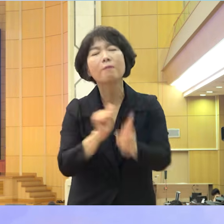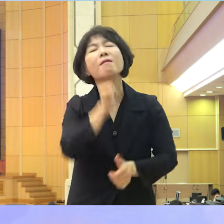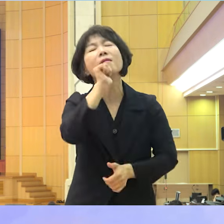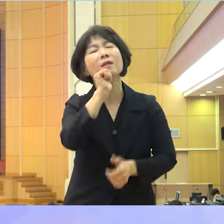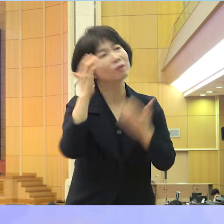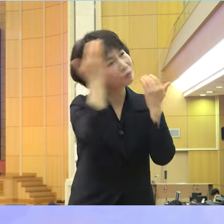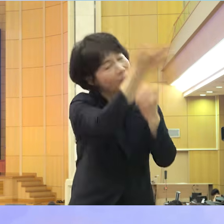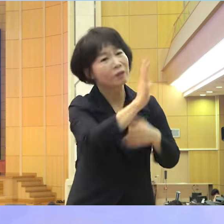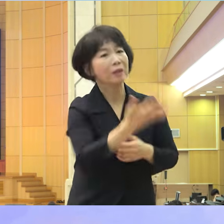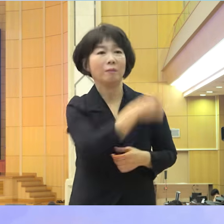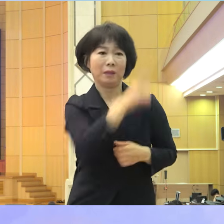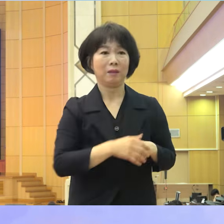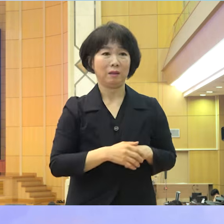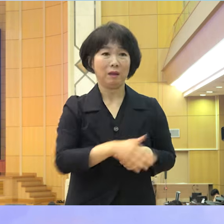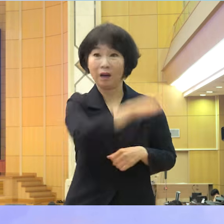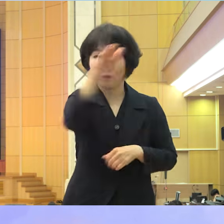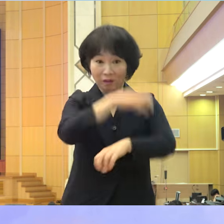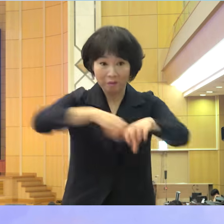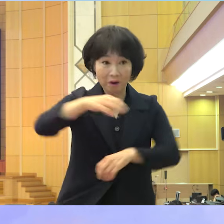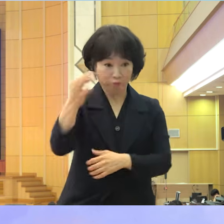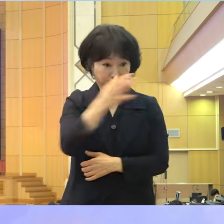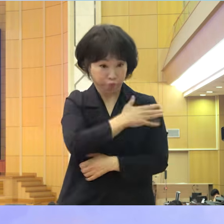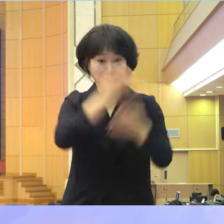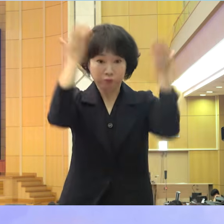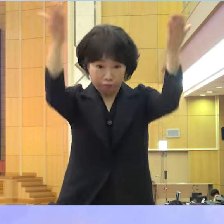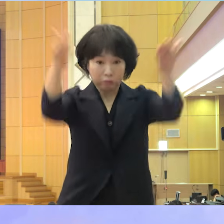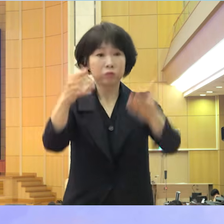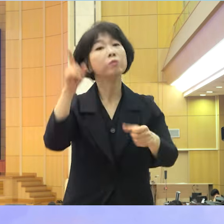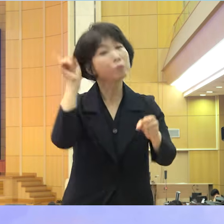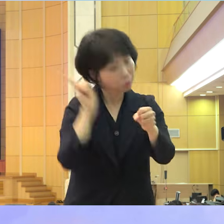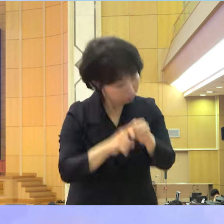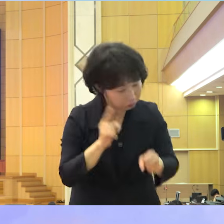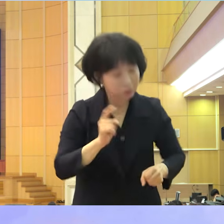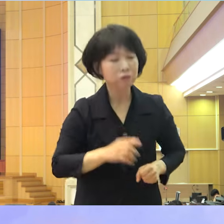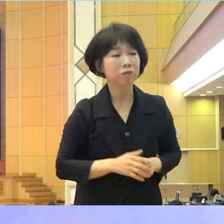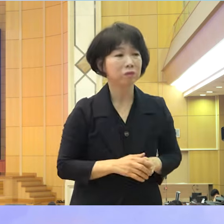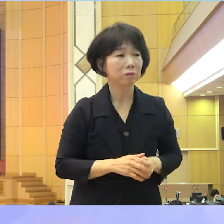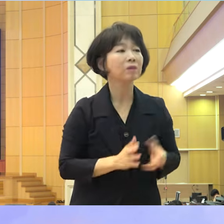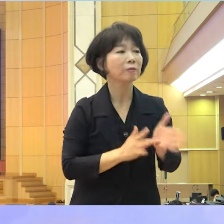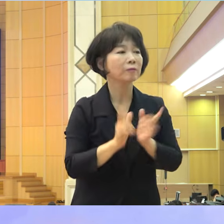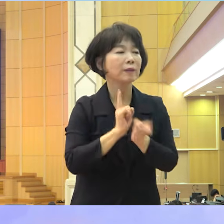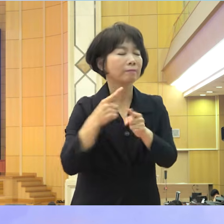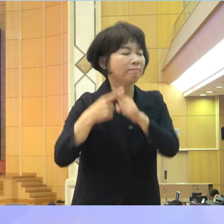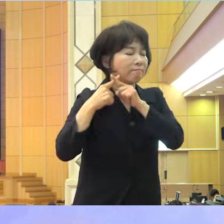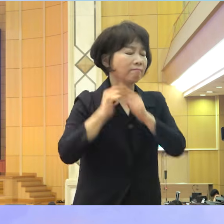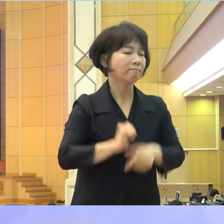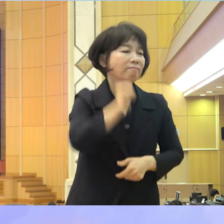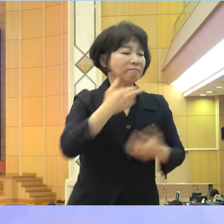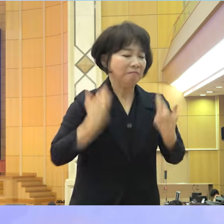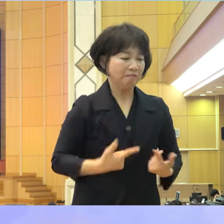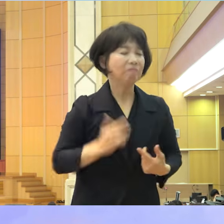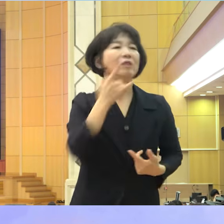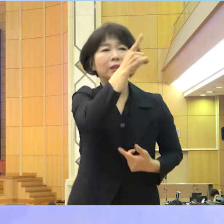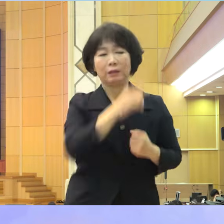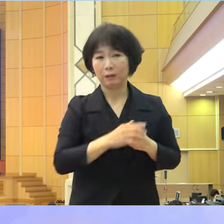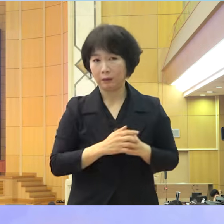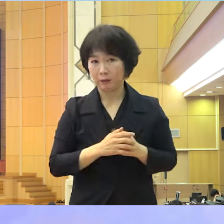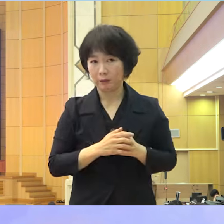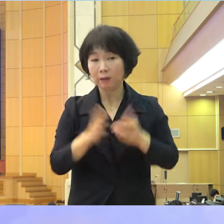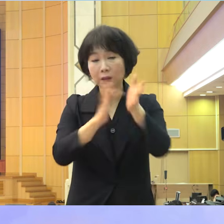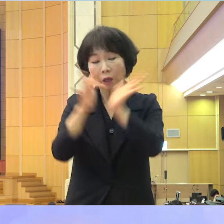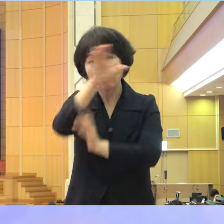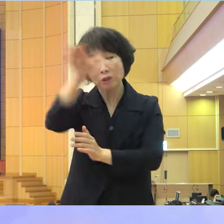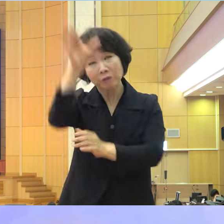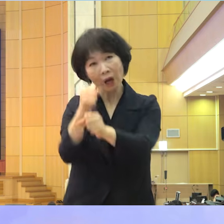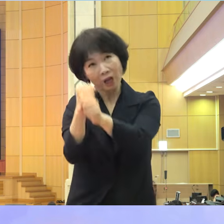것은 자녀들에게 조금이라도 더 먹이기 위해서, 더 입히기 위해서 그렇게 하신 것처럼 예수님이 십자가신